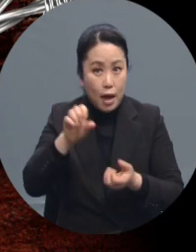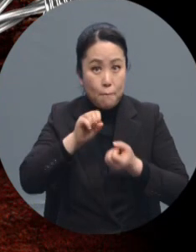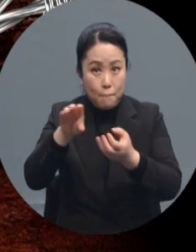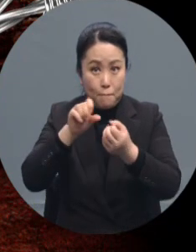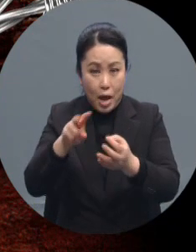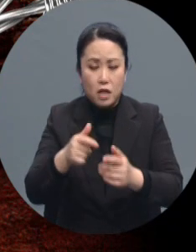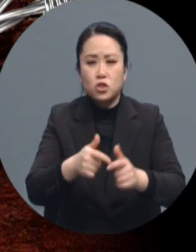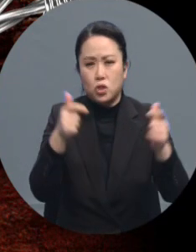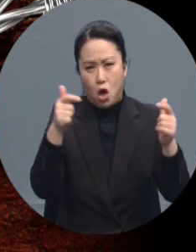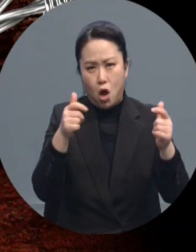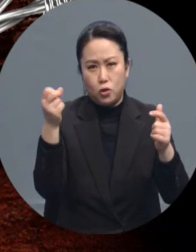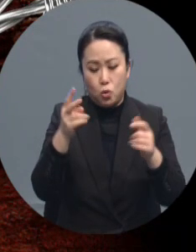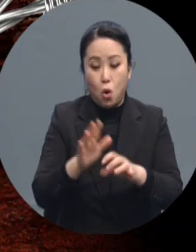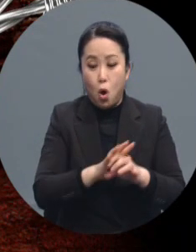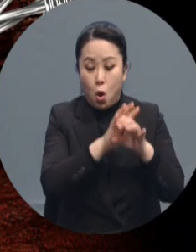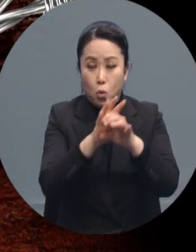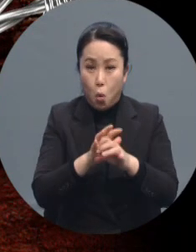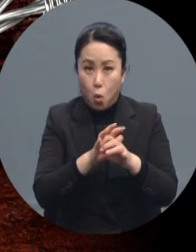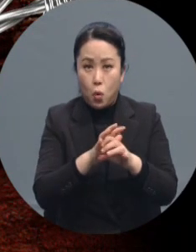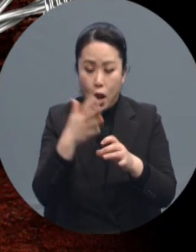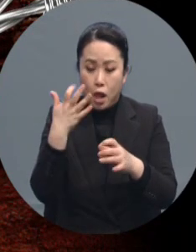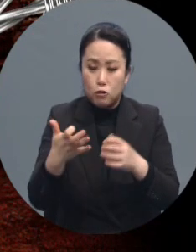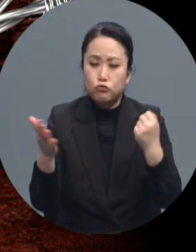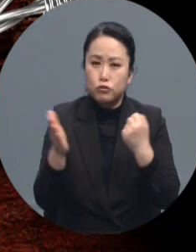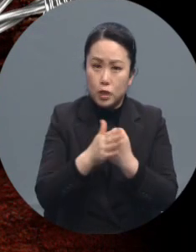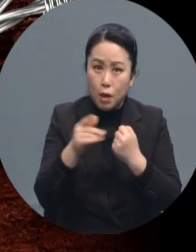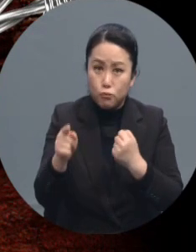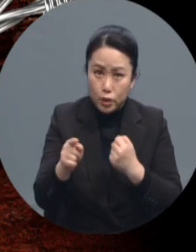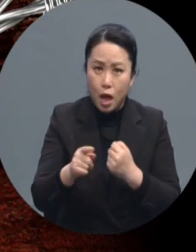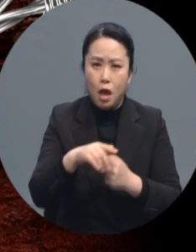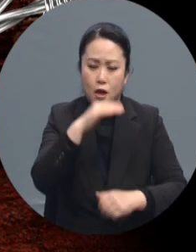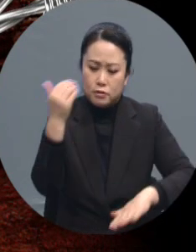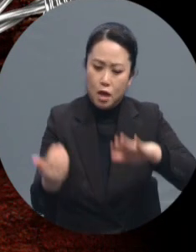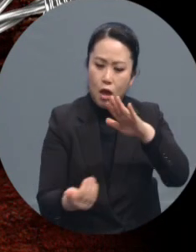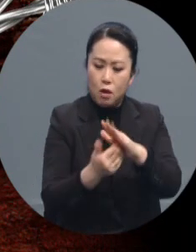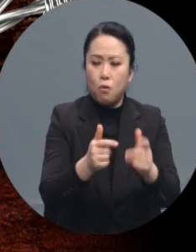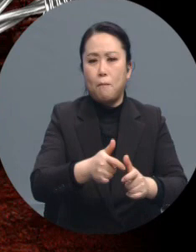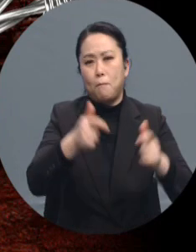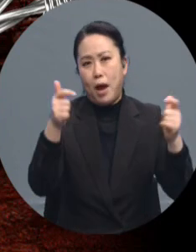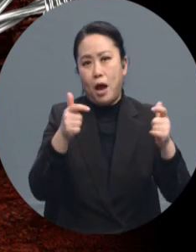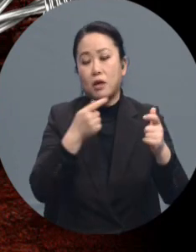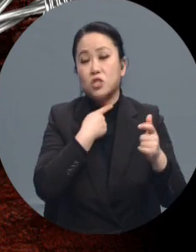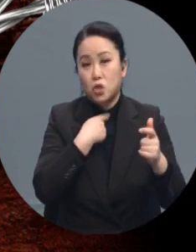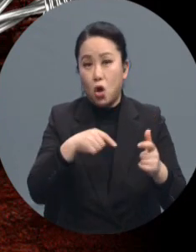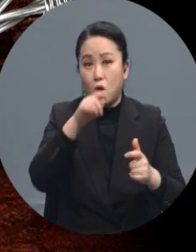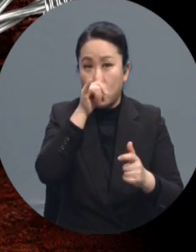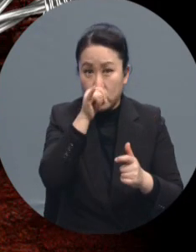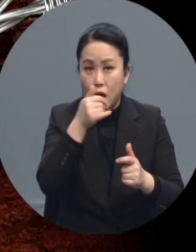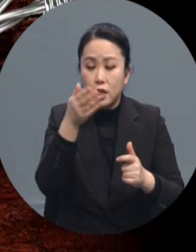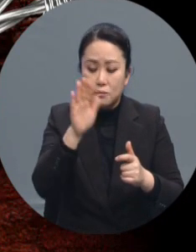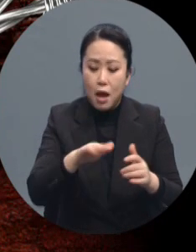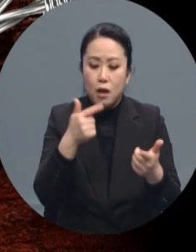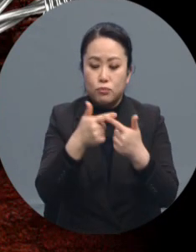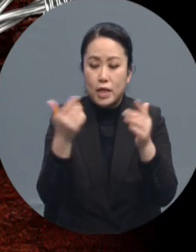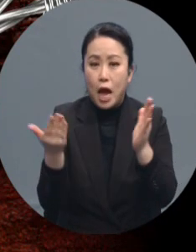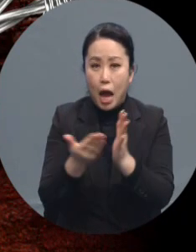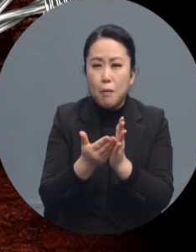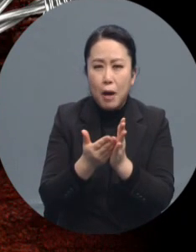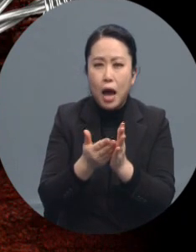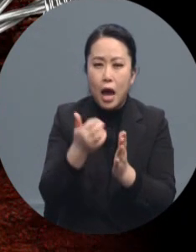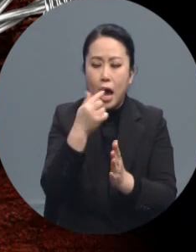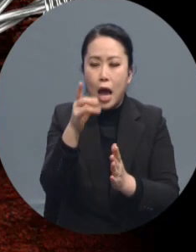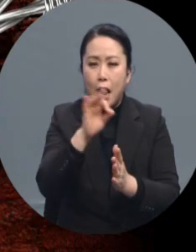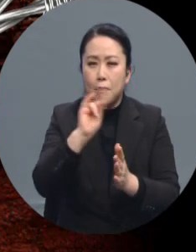코로나19 여파로 20피트 컨테이너 기준 83만개까지 올라 정점을 찍었던 상황 부산항만공사는 전쟁